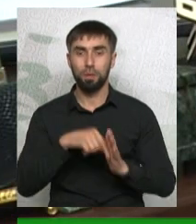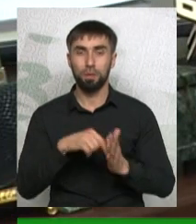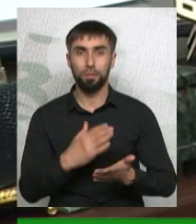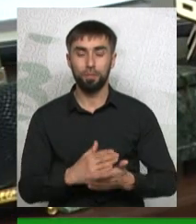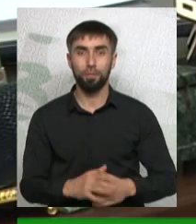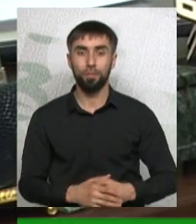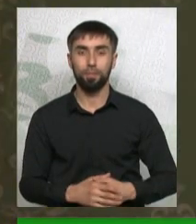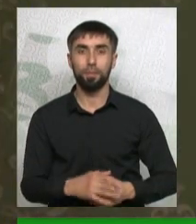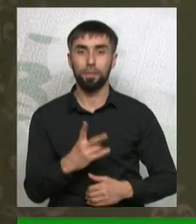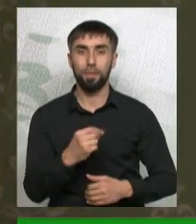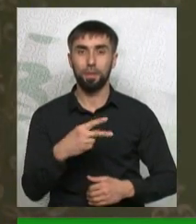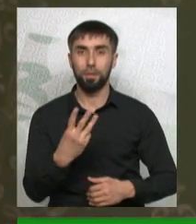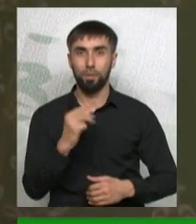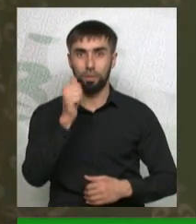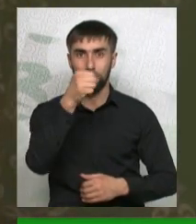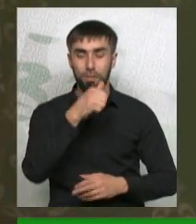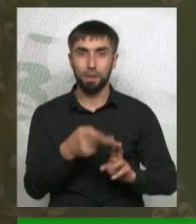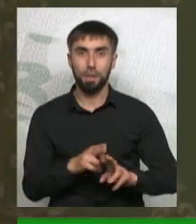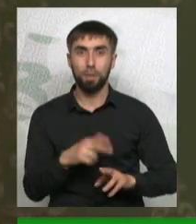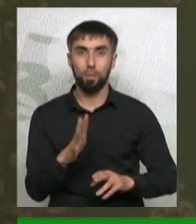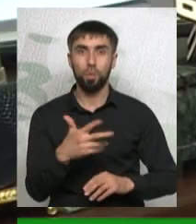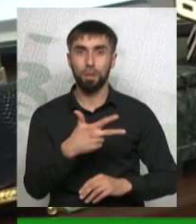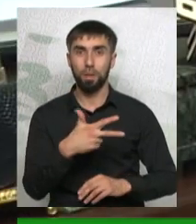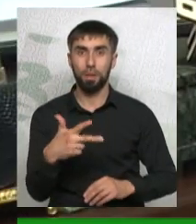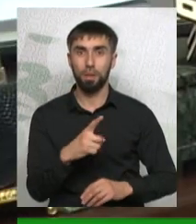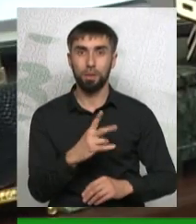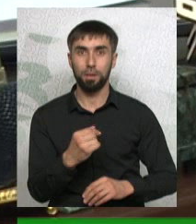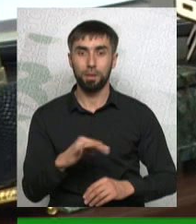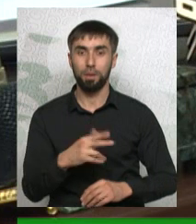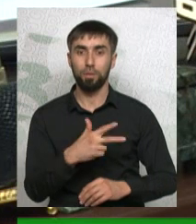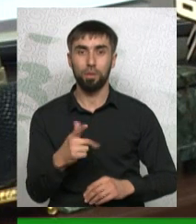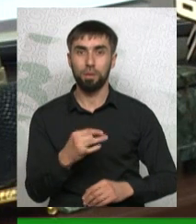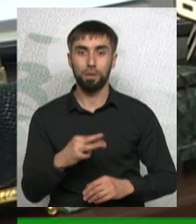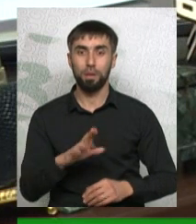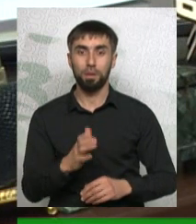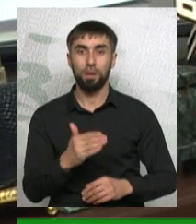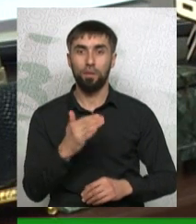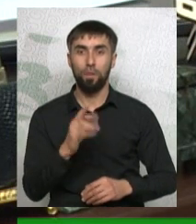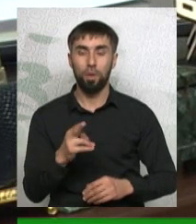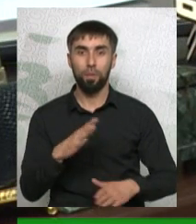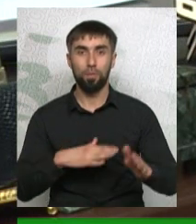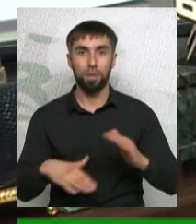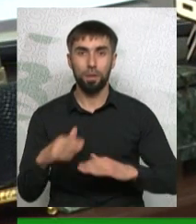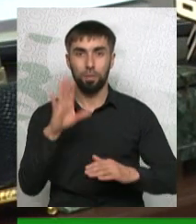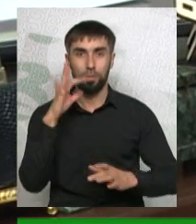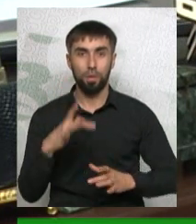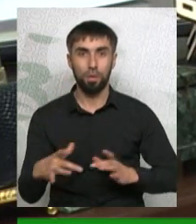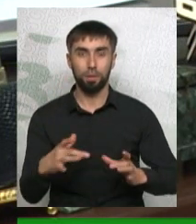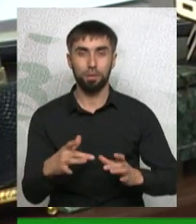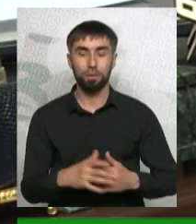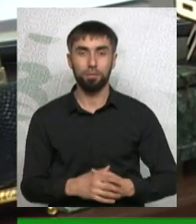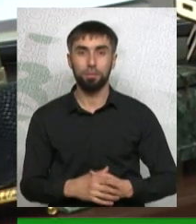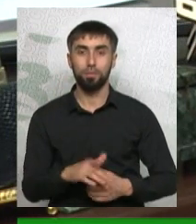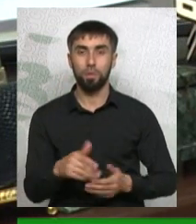предусмотрены. На 23-й год. Это будет 3-этажное здание. Угу. 3-этажное здание с ФОК, с плавательным бассейном, 25-метровым бассейном. Это